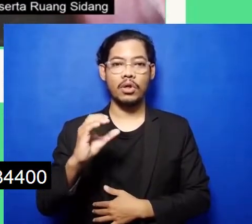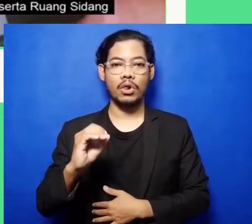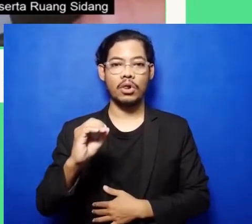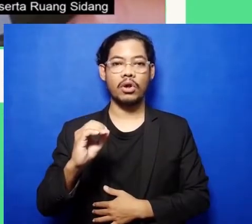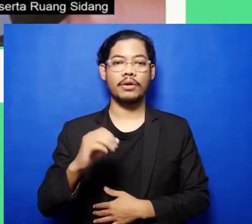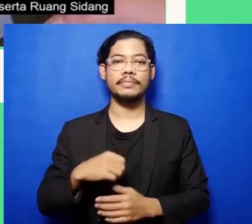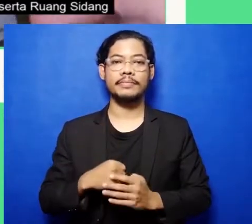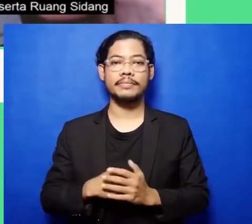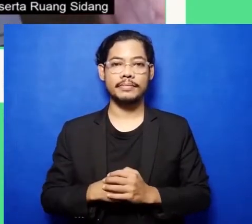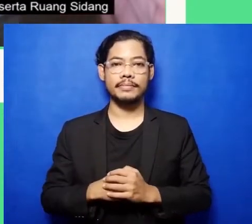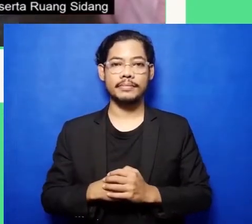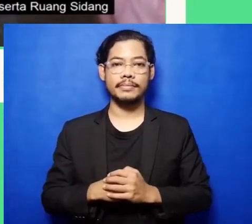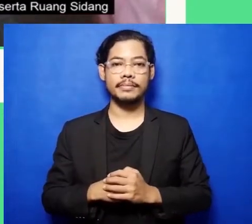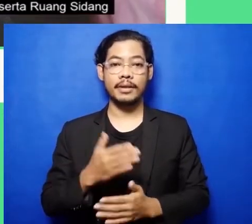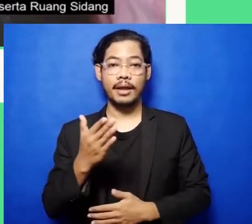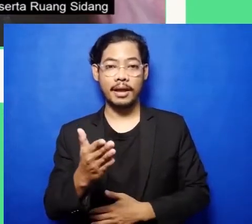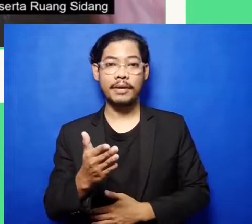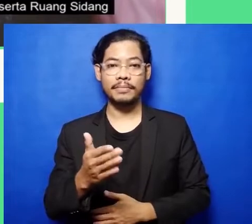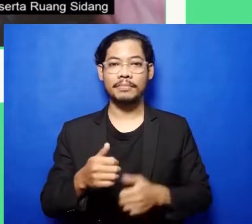0 belu 7 7 3 belu 4 4 0 0.